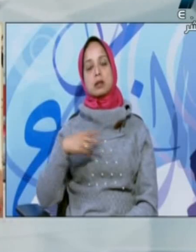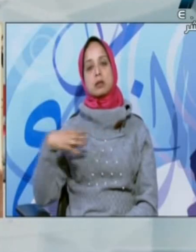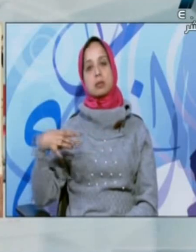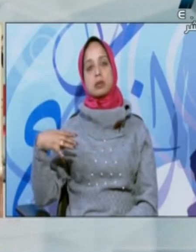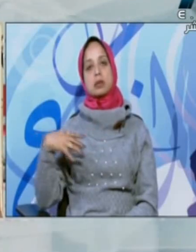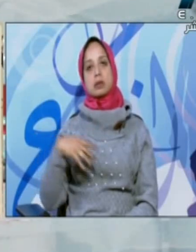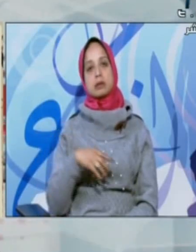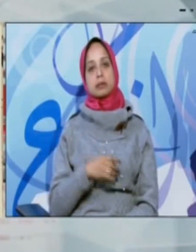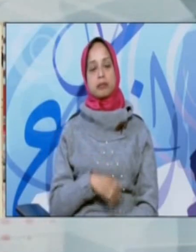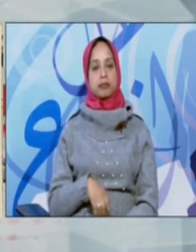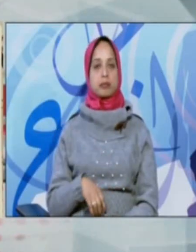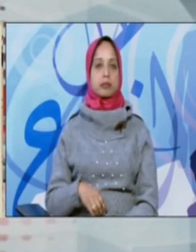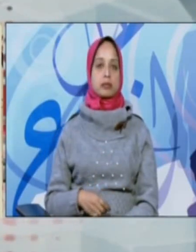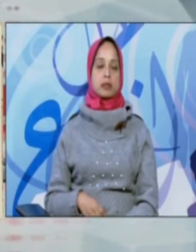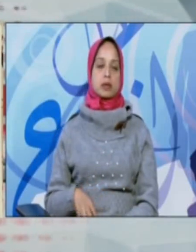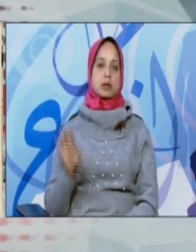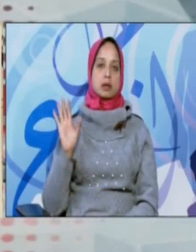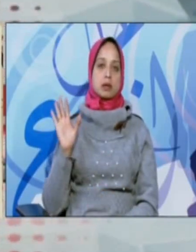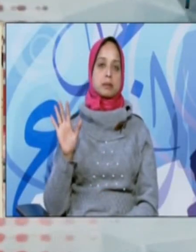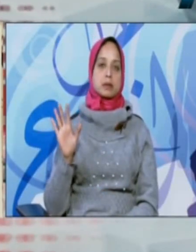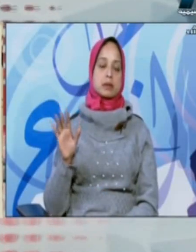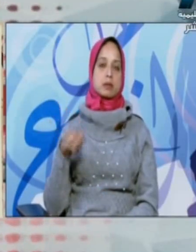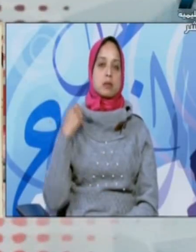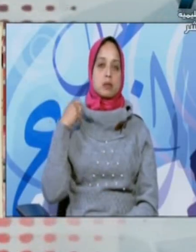خمسة وزارة